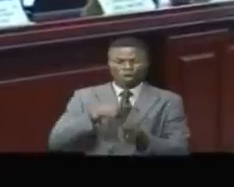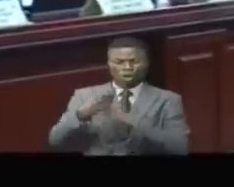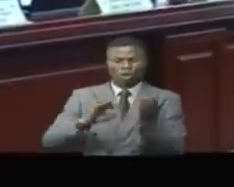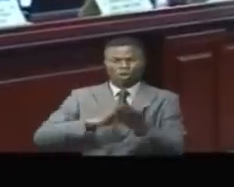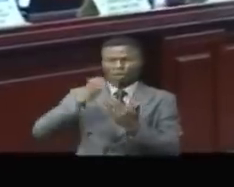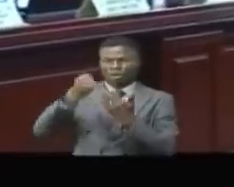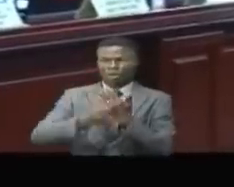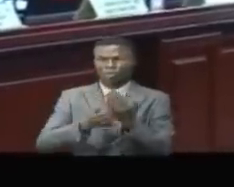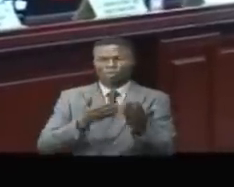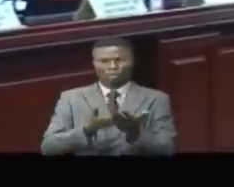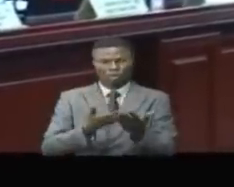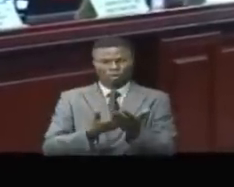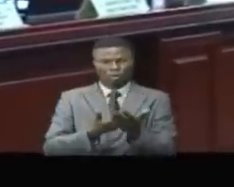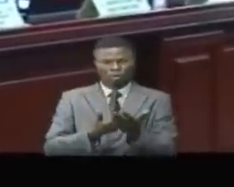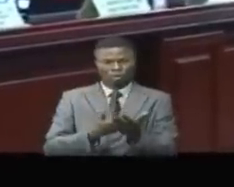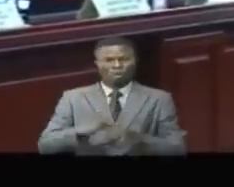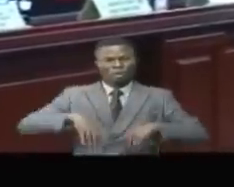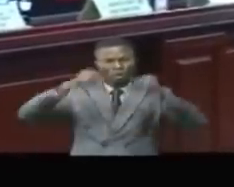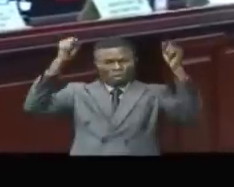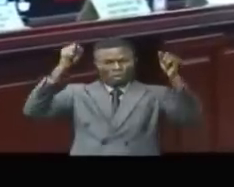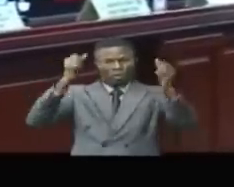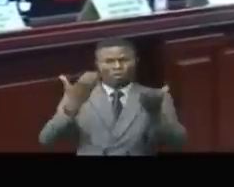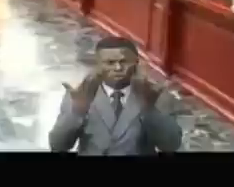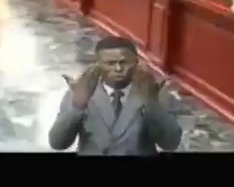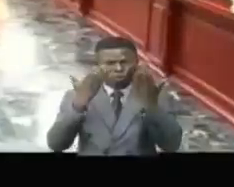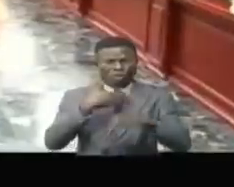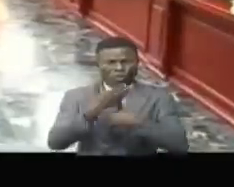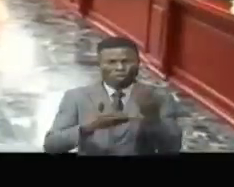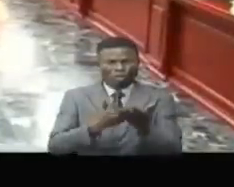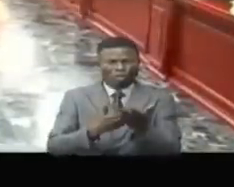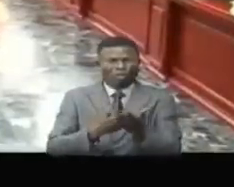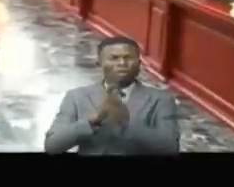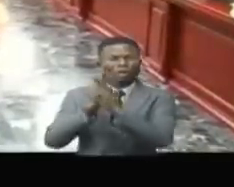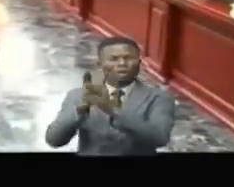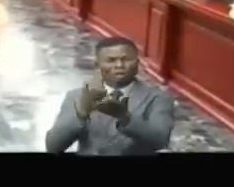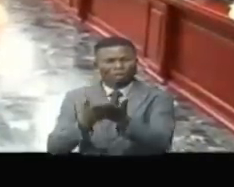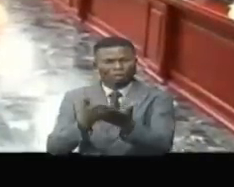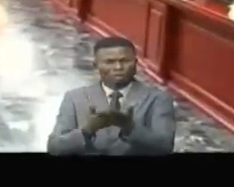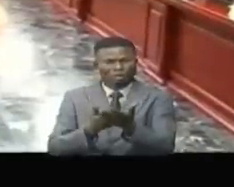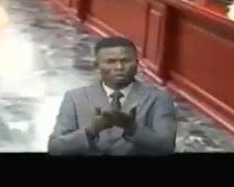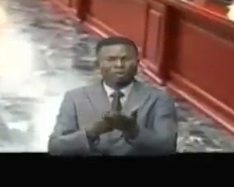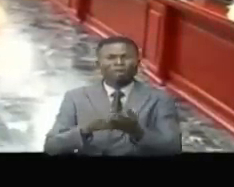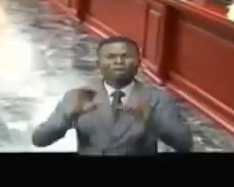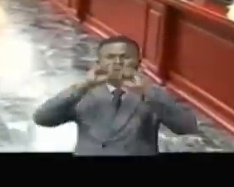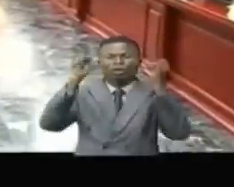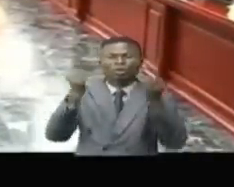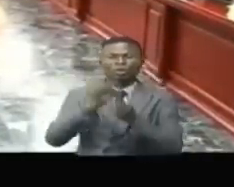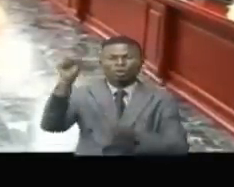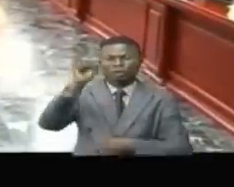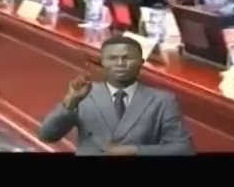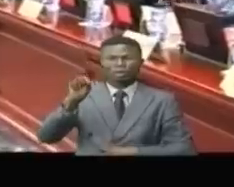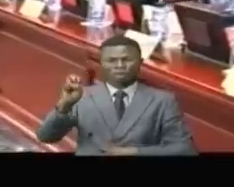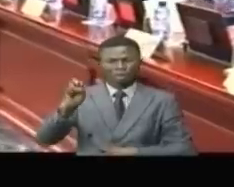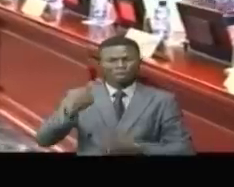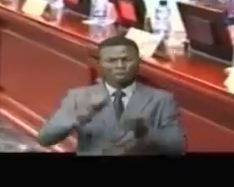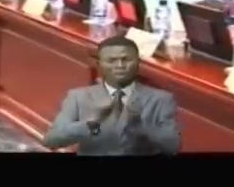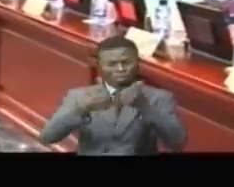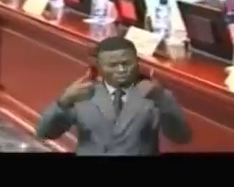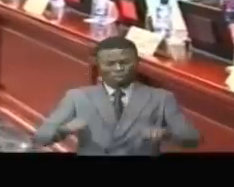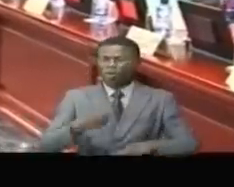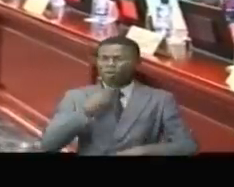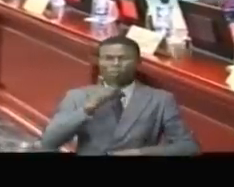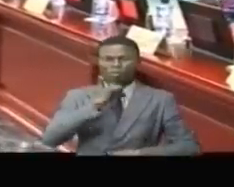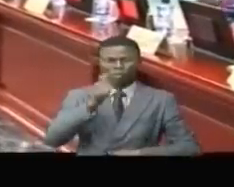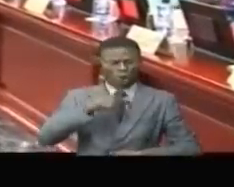en question et la validation des études d'exécution des contractants par la SNEL, plus rien ne devrait bloquer